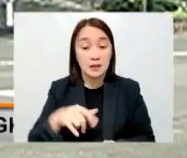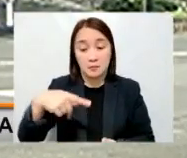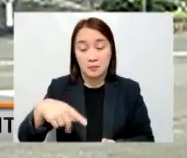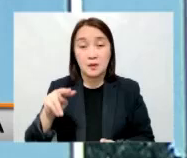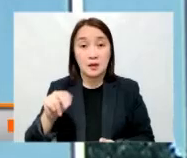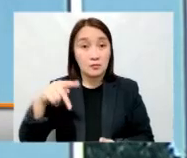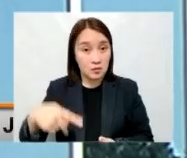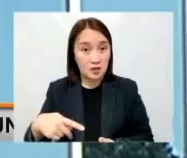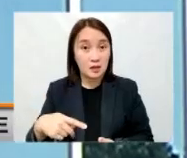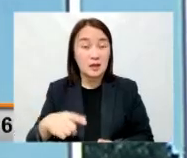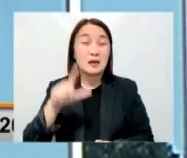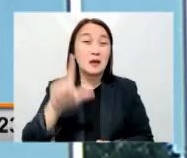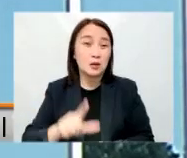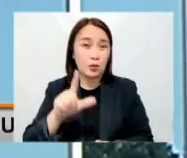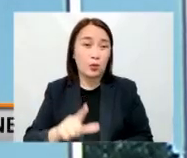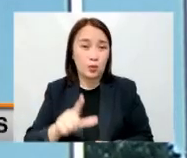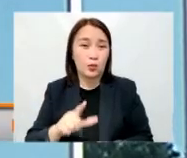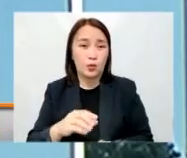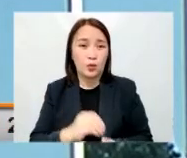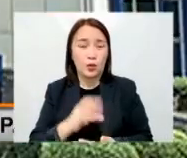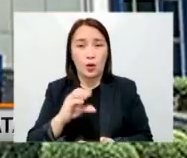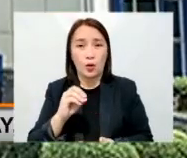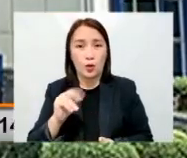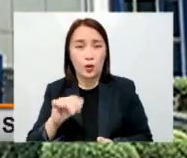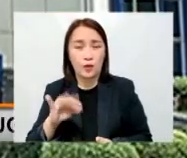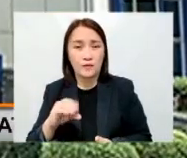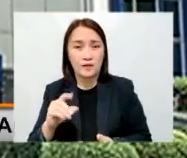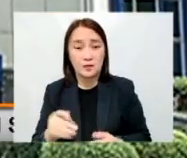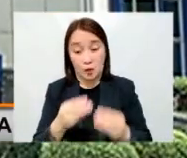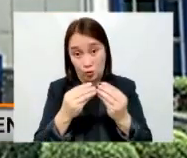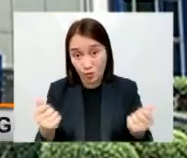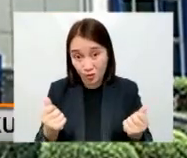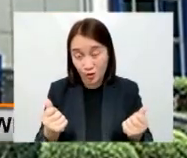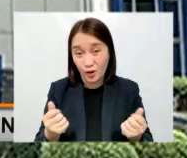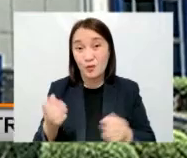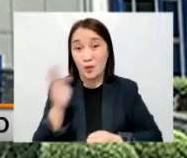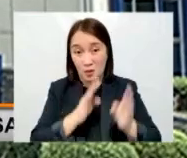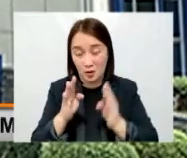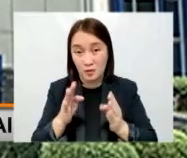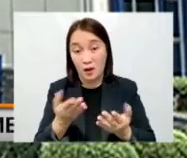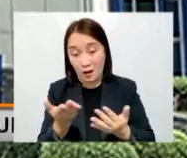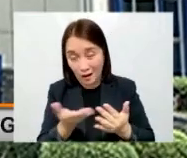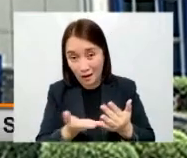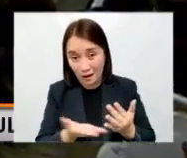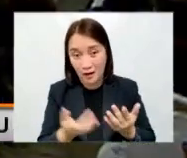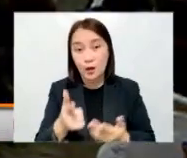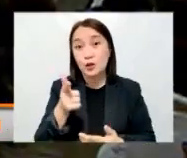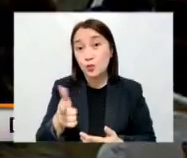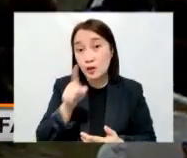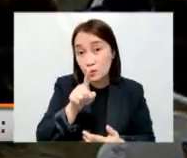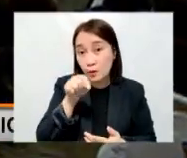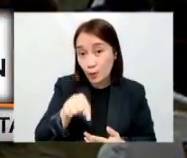mababa ang kanilang conviction rate o mga kasong may napapanagot sa korte na nasa 21.4% lang.